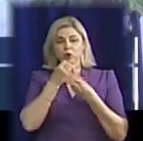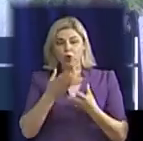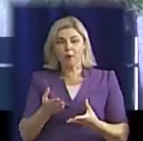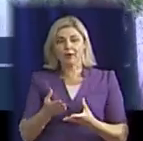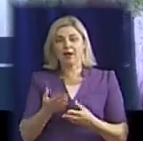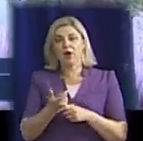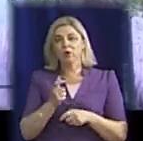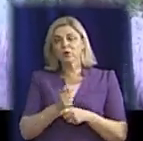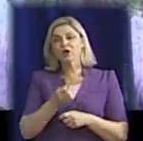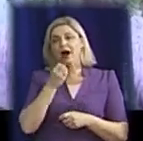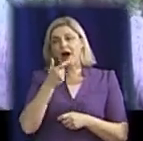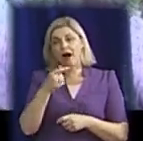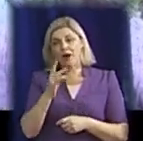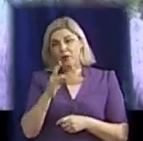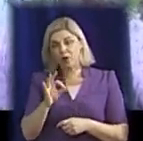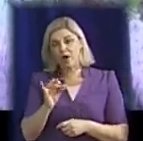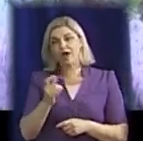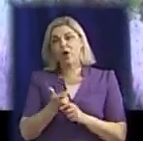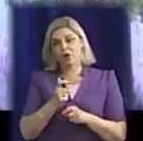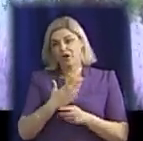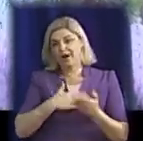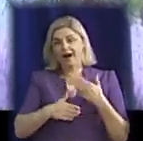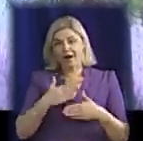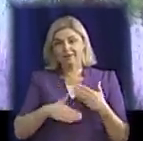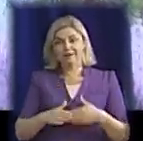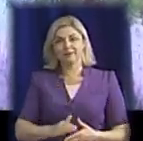дуже гарно, і ми щиро раді, що